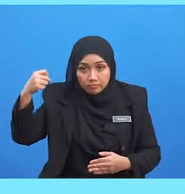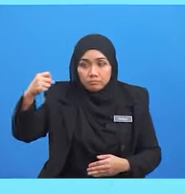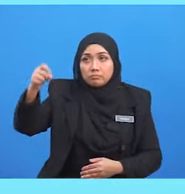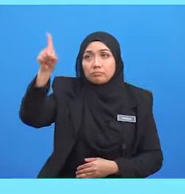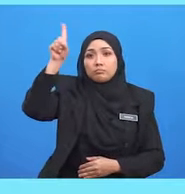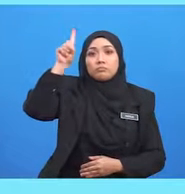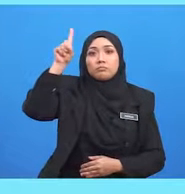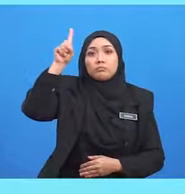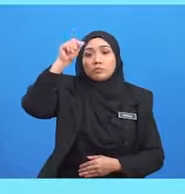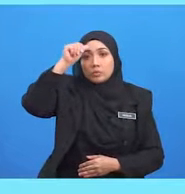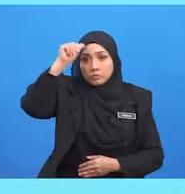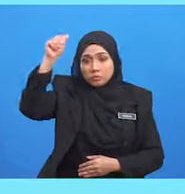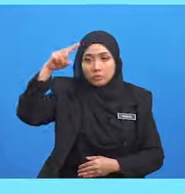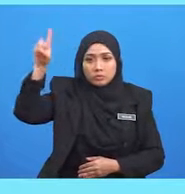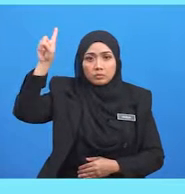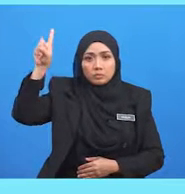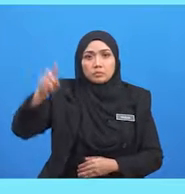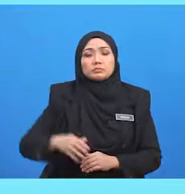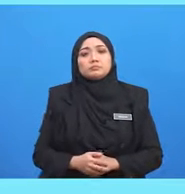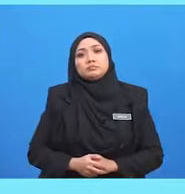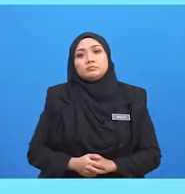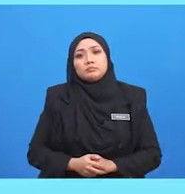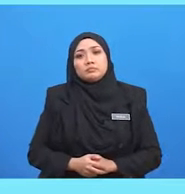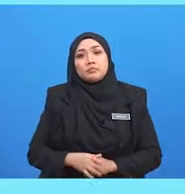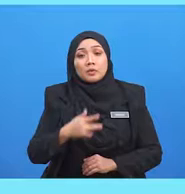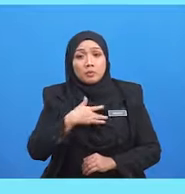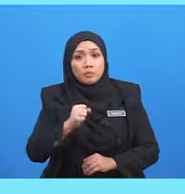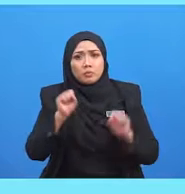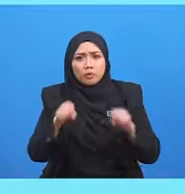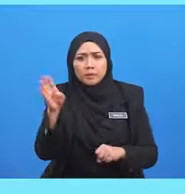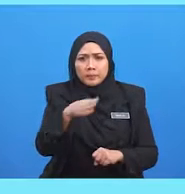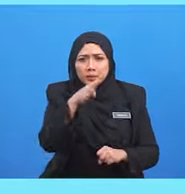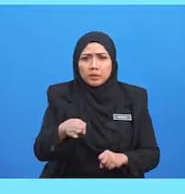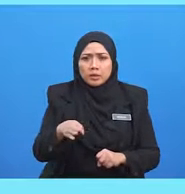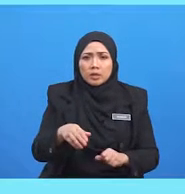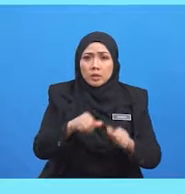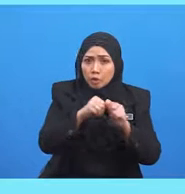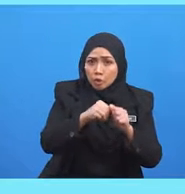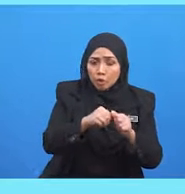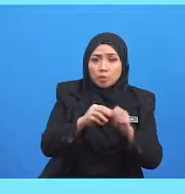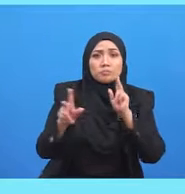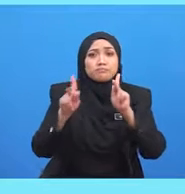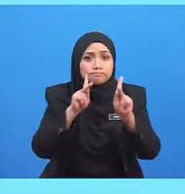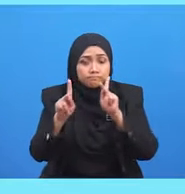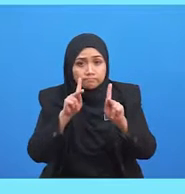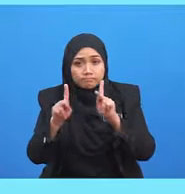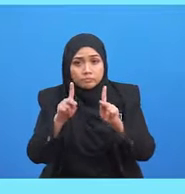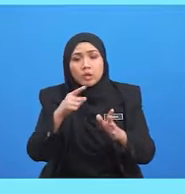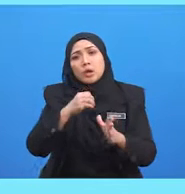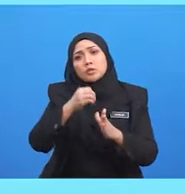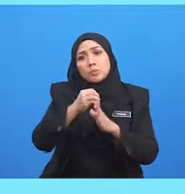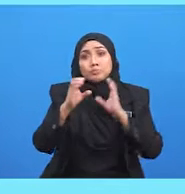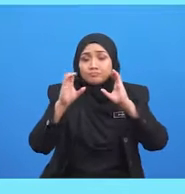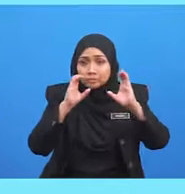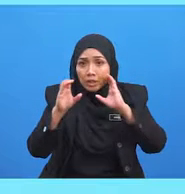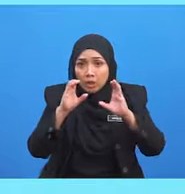percakapan yang mengandungi pengakuan kufur atau penafian akidah Islam atau